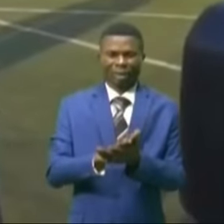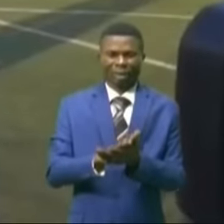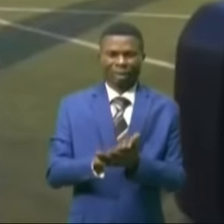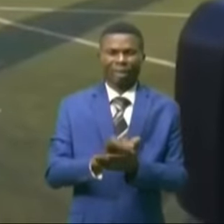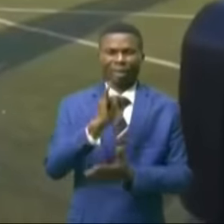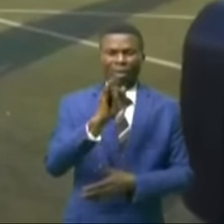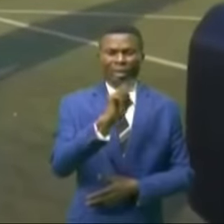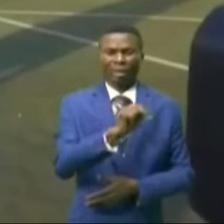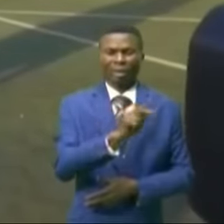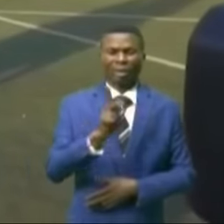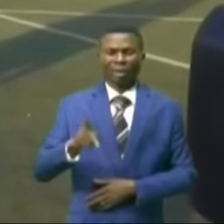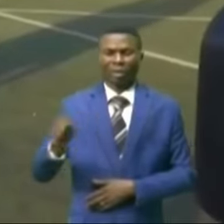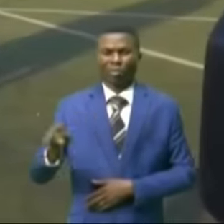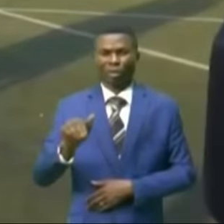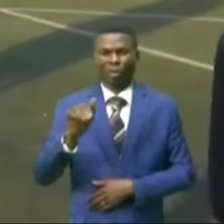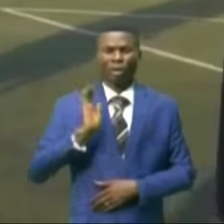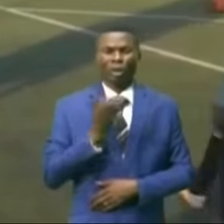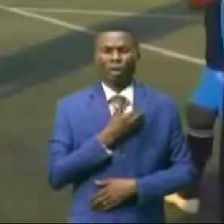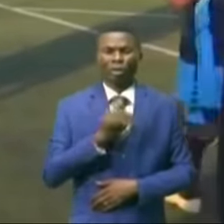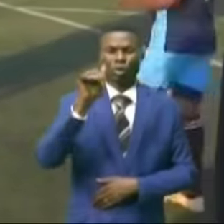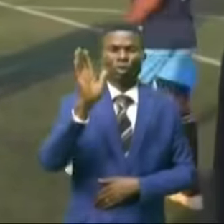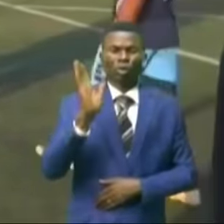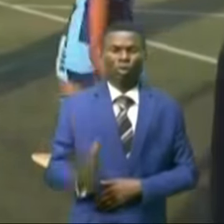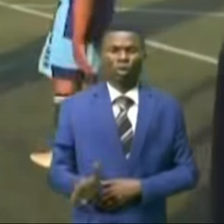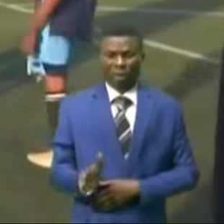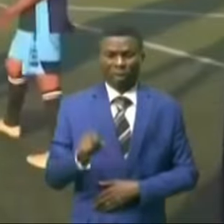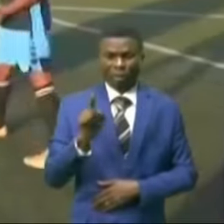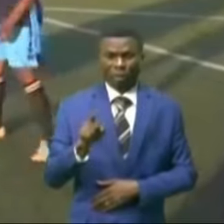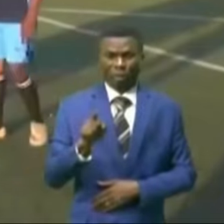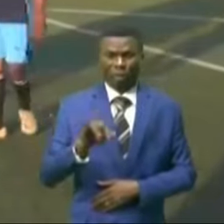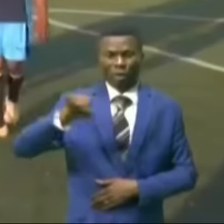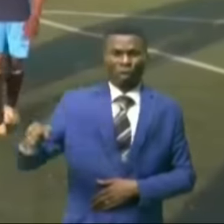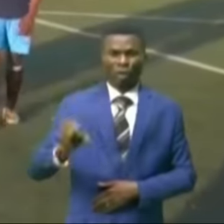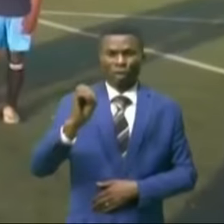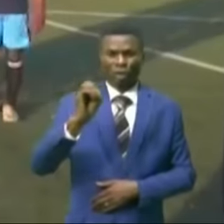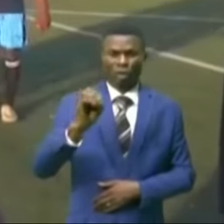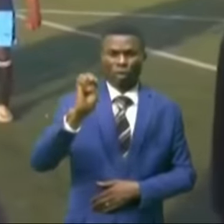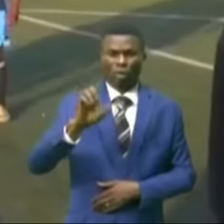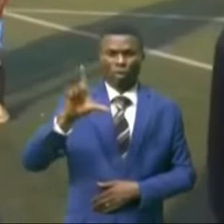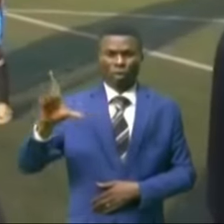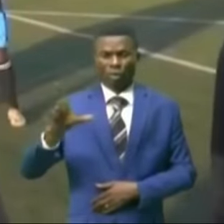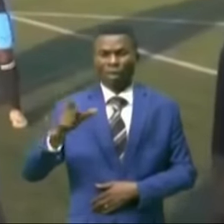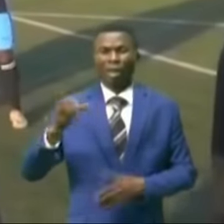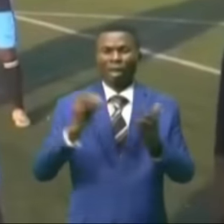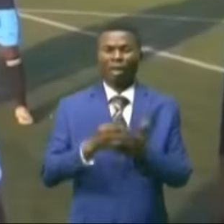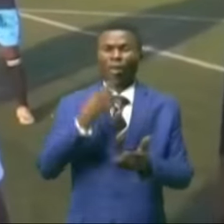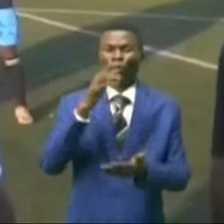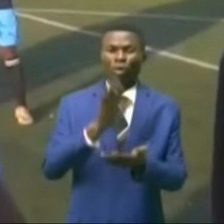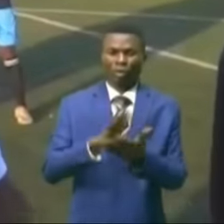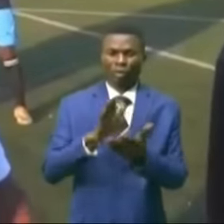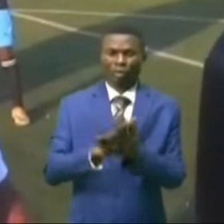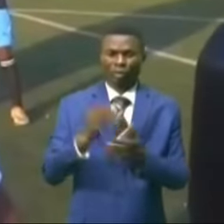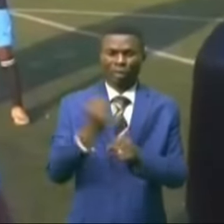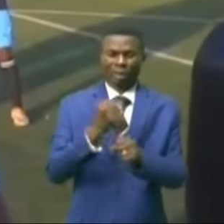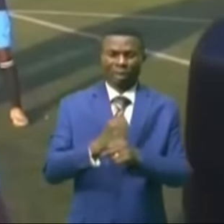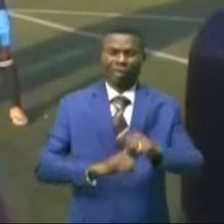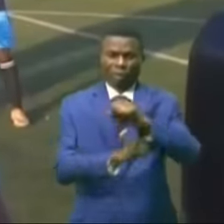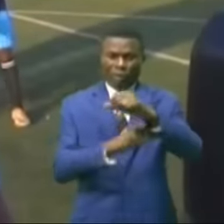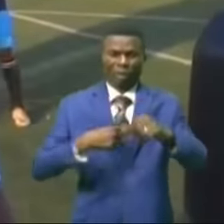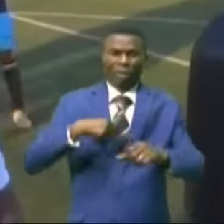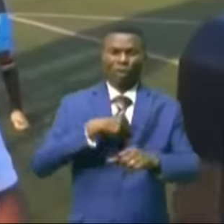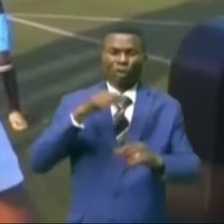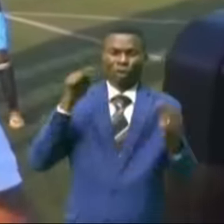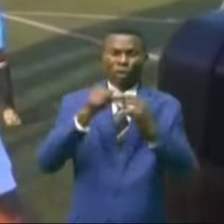au nom de notre directeur provincial, Joël Mokomba. Et nous félicitons aussi Trade Service qui nous a accompagnés dans cette